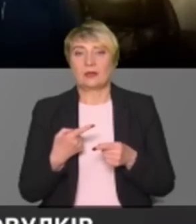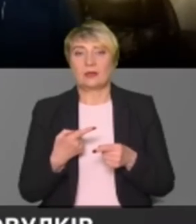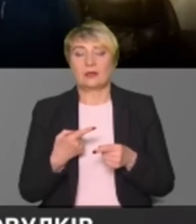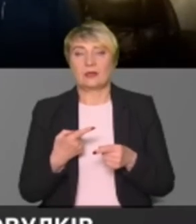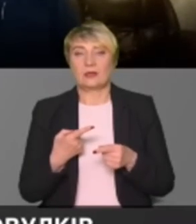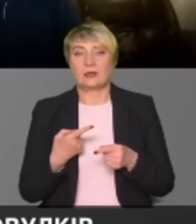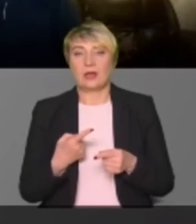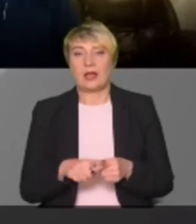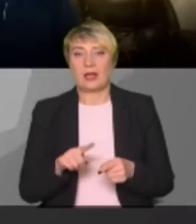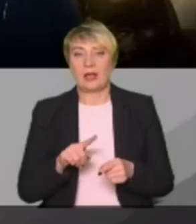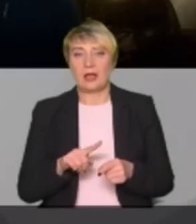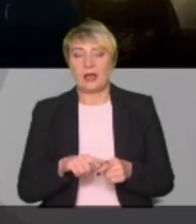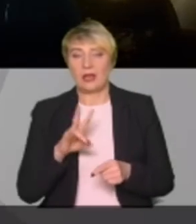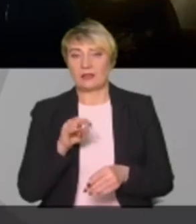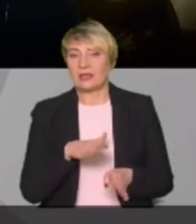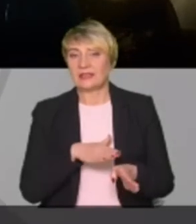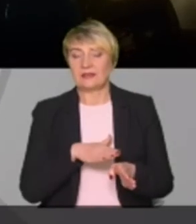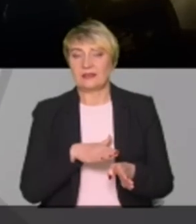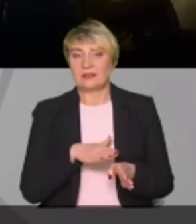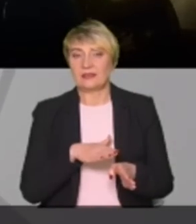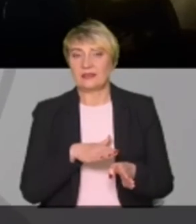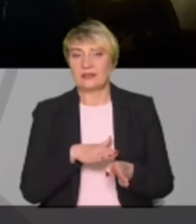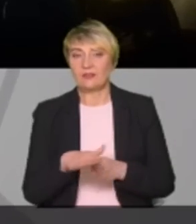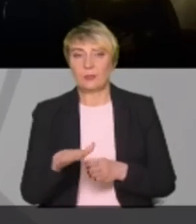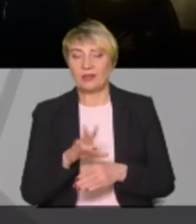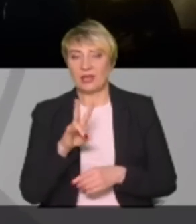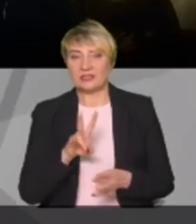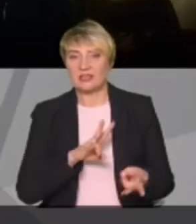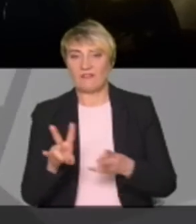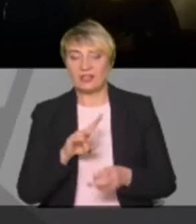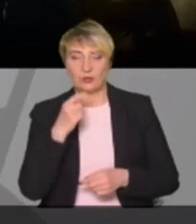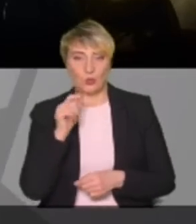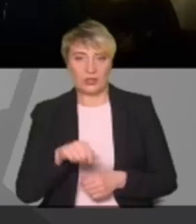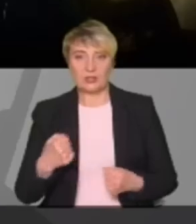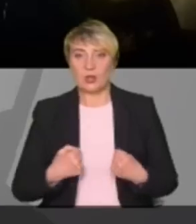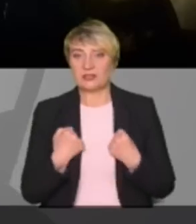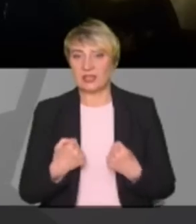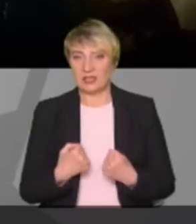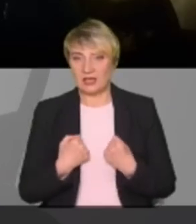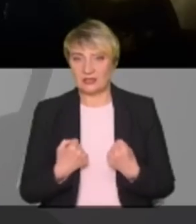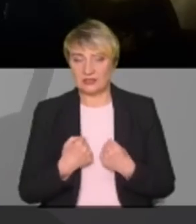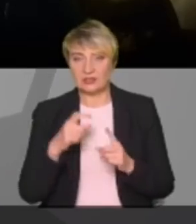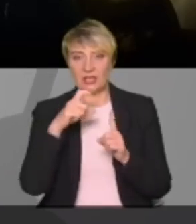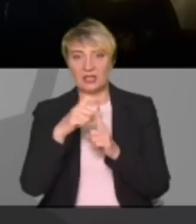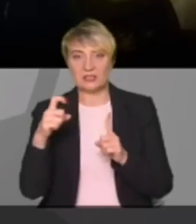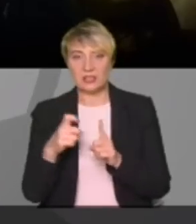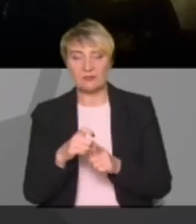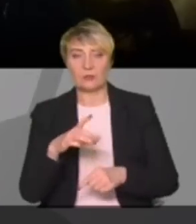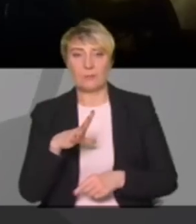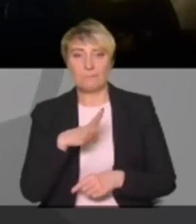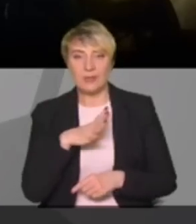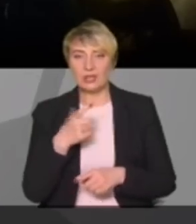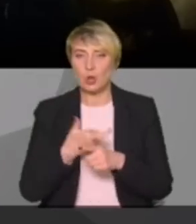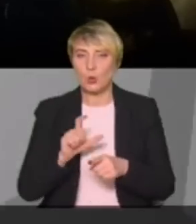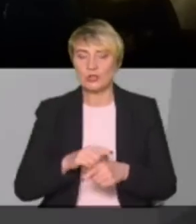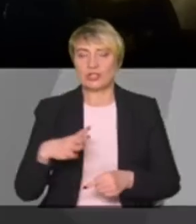не делается на вред Украине, но вот просто стараются, по крайней мере, на словах быть очень сдержанными, в то